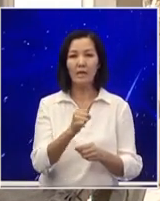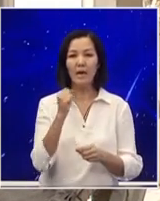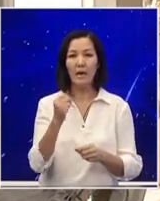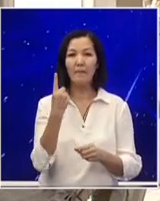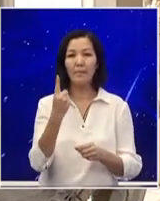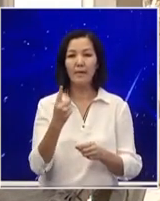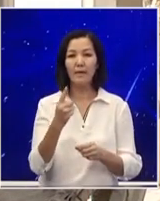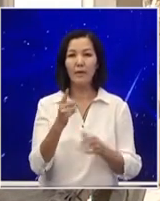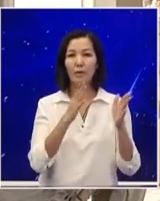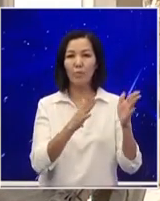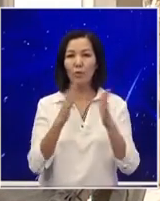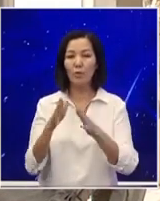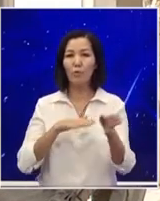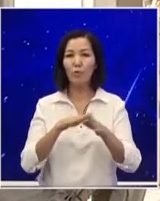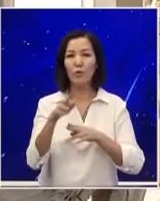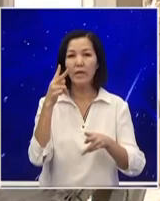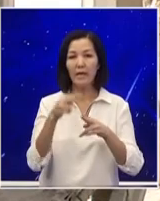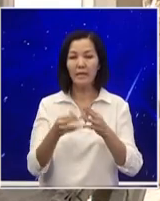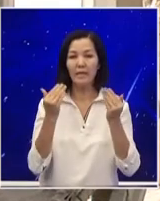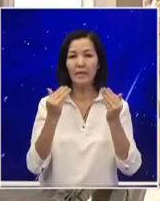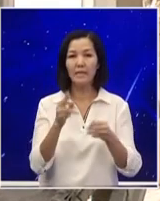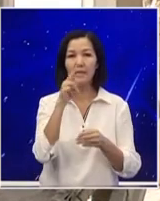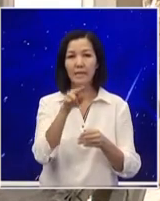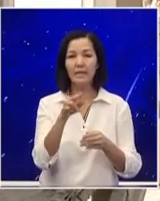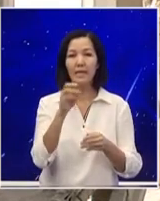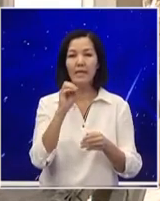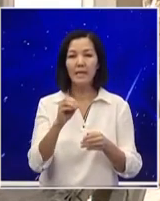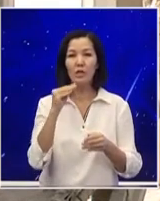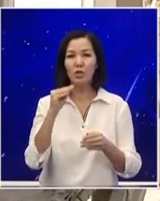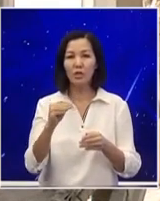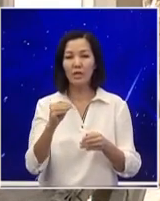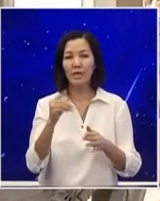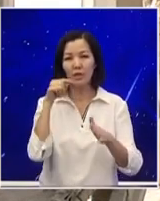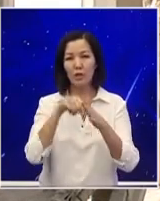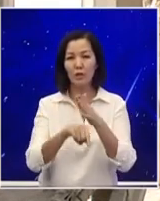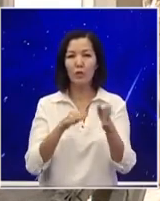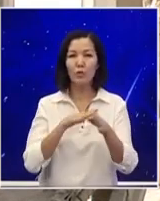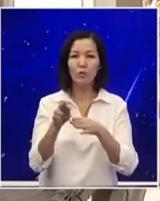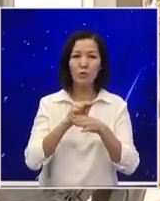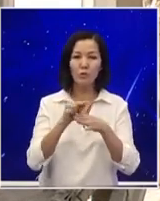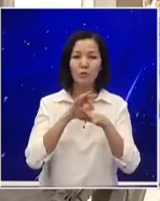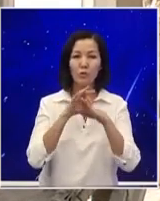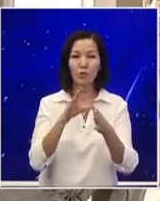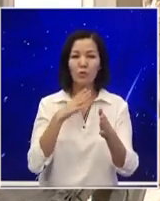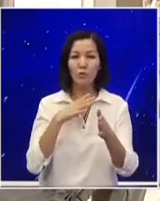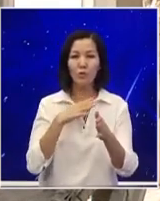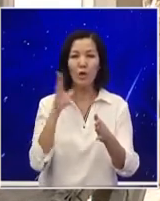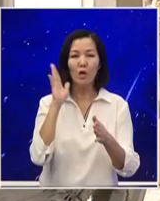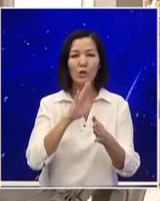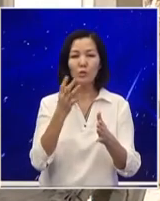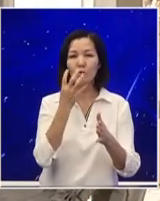блогының жұмысы толықтай аяқталды. Қазіргі уақытта Д, Е, Ж блоктарының ішкі күрделі жұмыстары жүріп жатыр. Су,